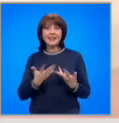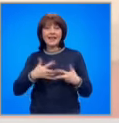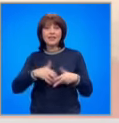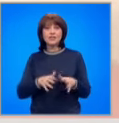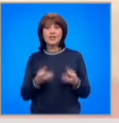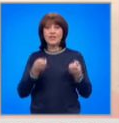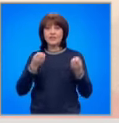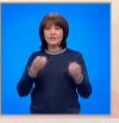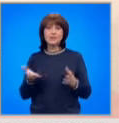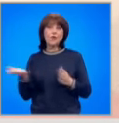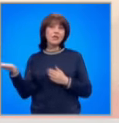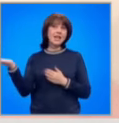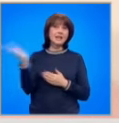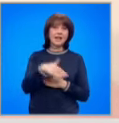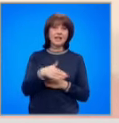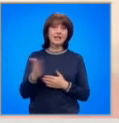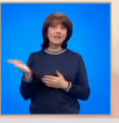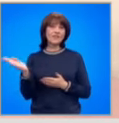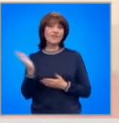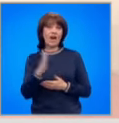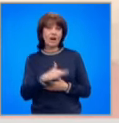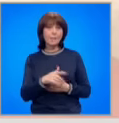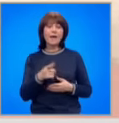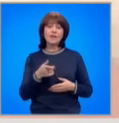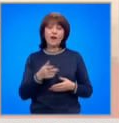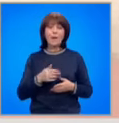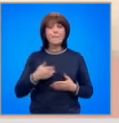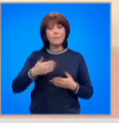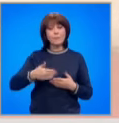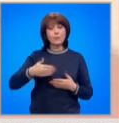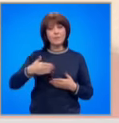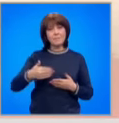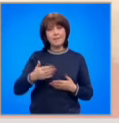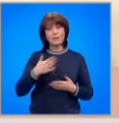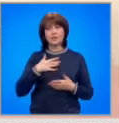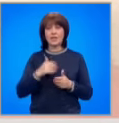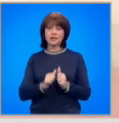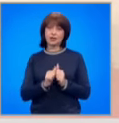и дронове. Постепенно ще постигнем това с помощта на нашите партньори. Сигурен съм